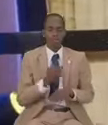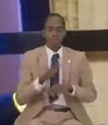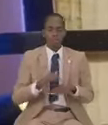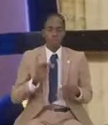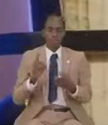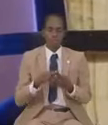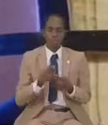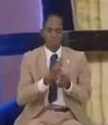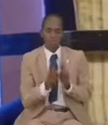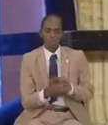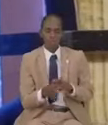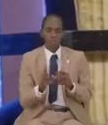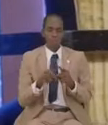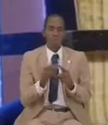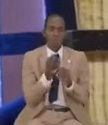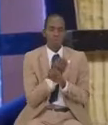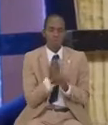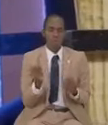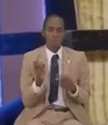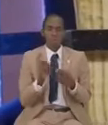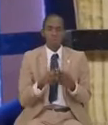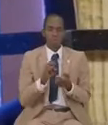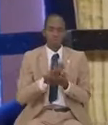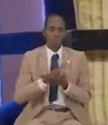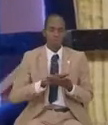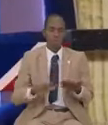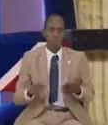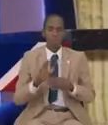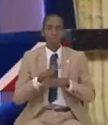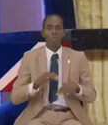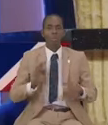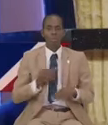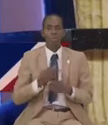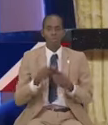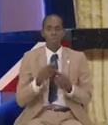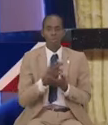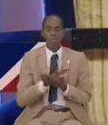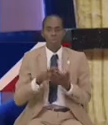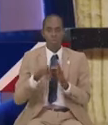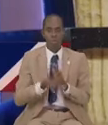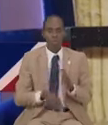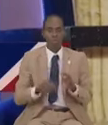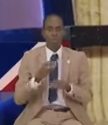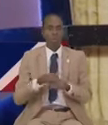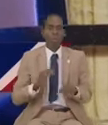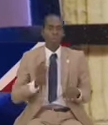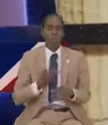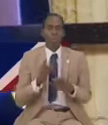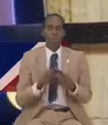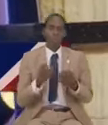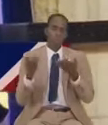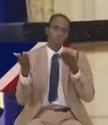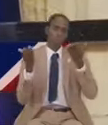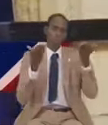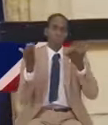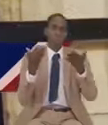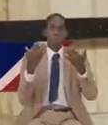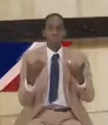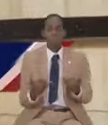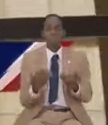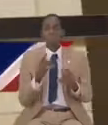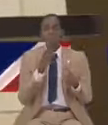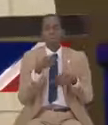il nous a appelé à la sanctification nous appellera la sainteté nous a appelé au service dont nous parlons maintenant de ceux